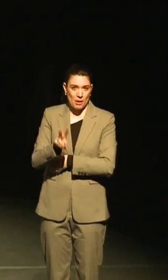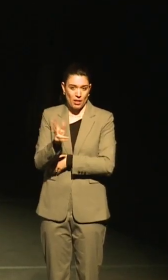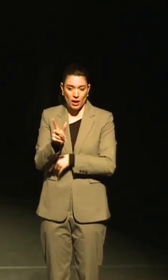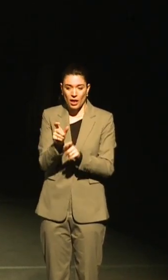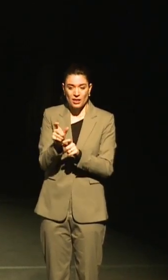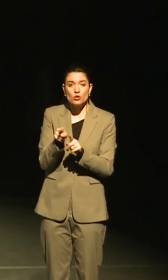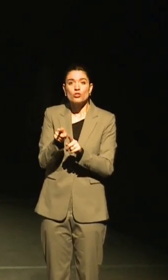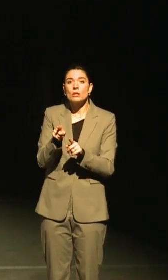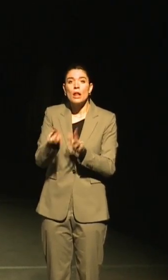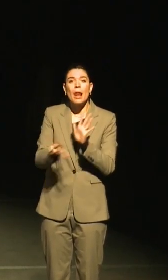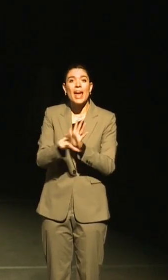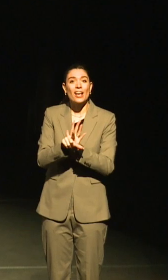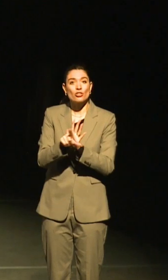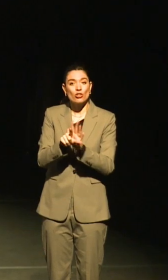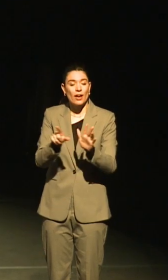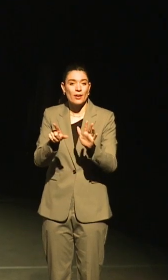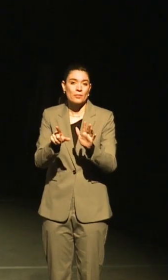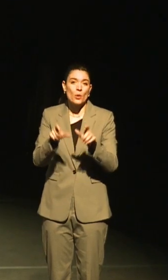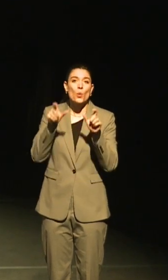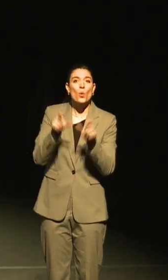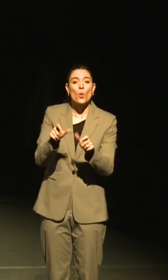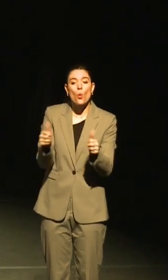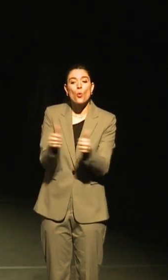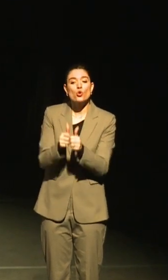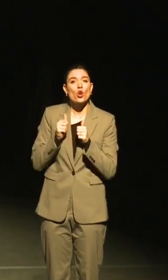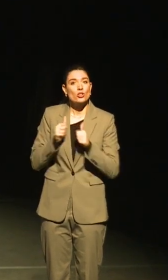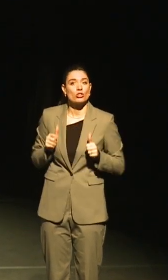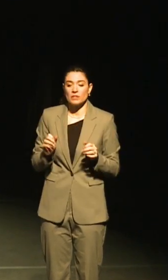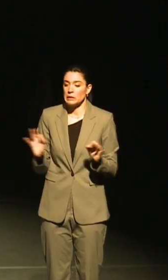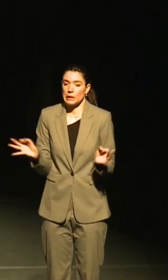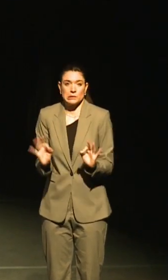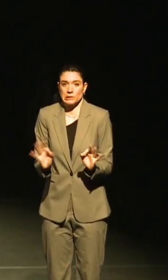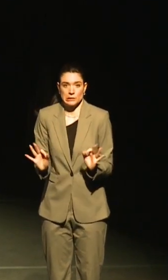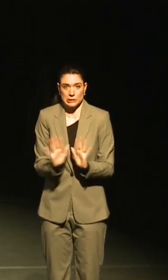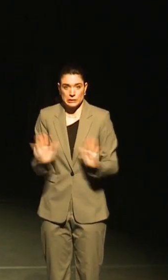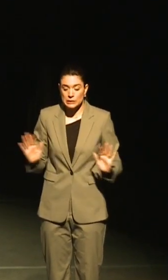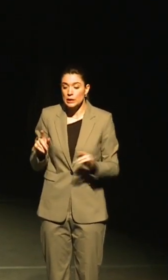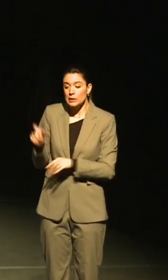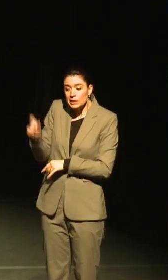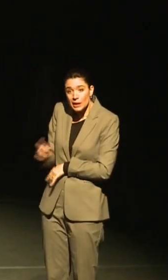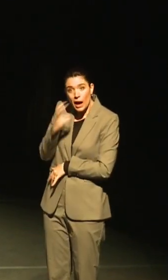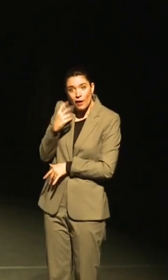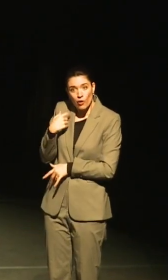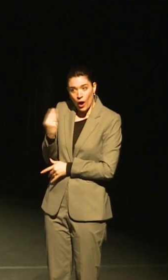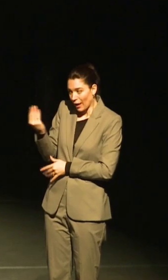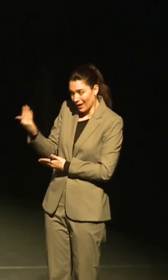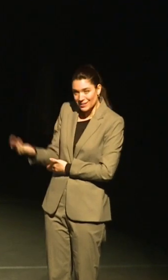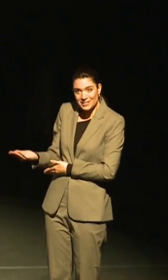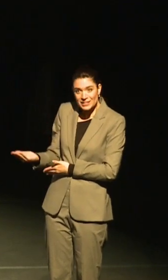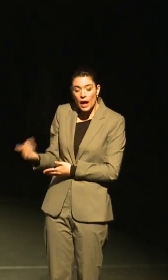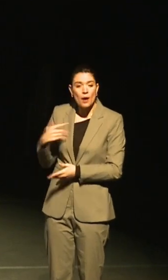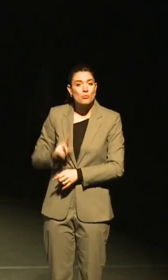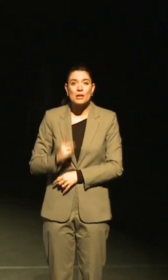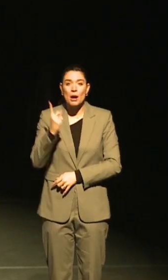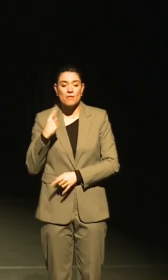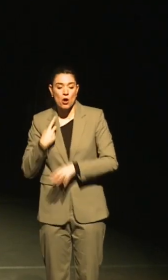era non era un riferimento per noi e no parlavamo di cultura fece la prima presentazione legale